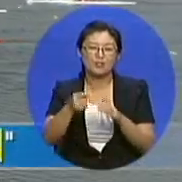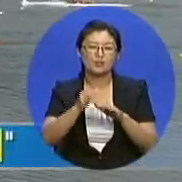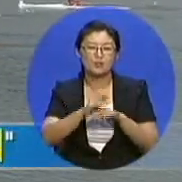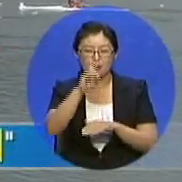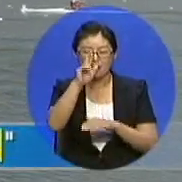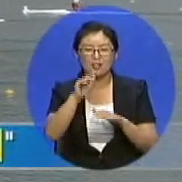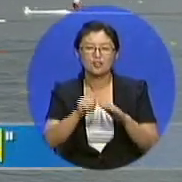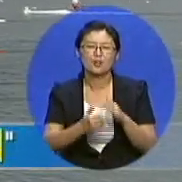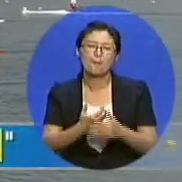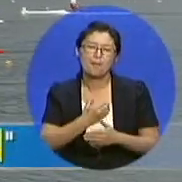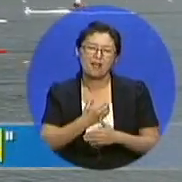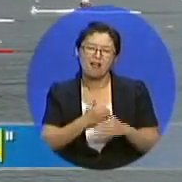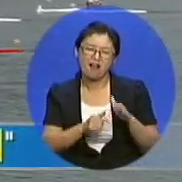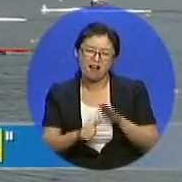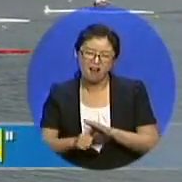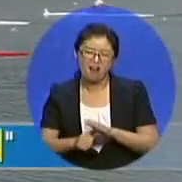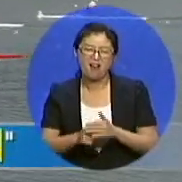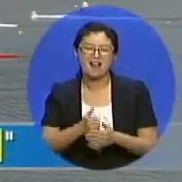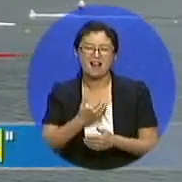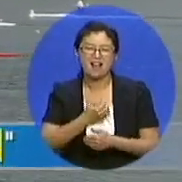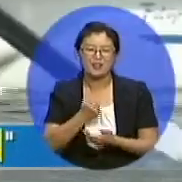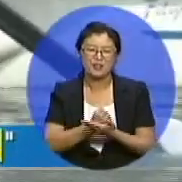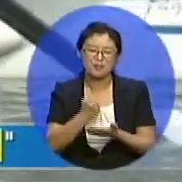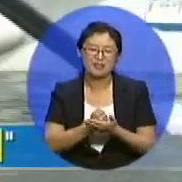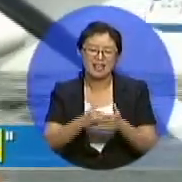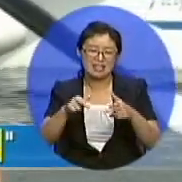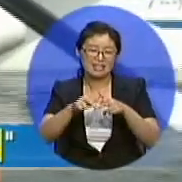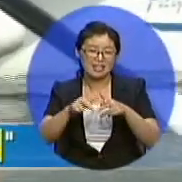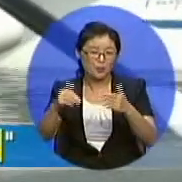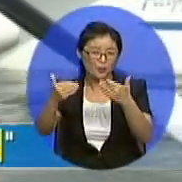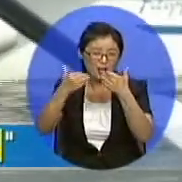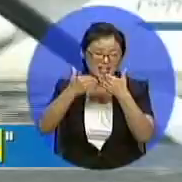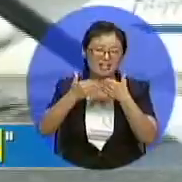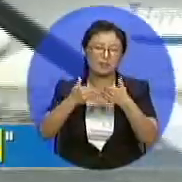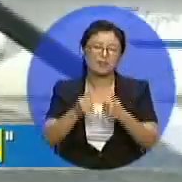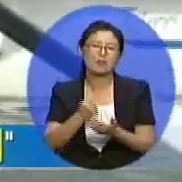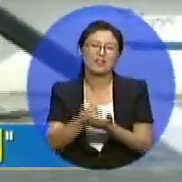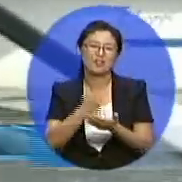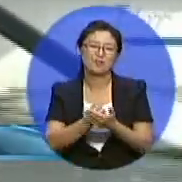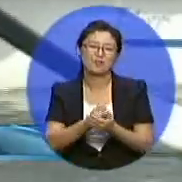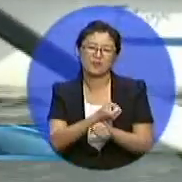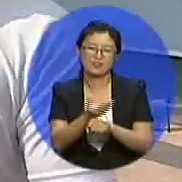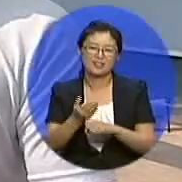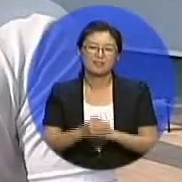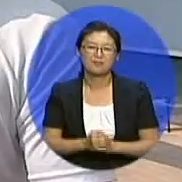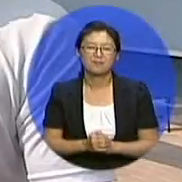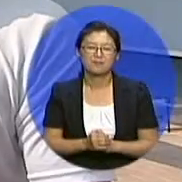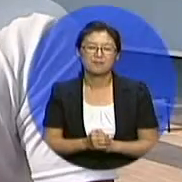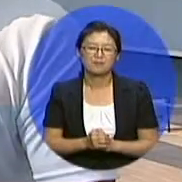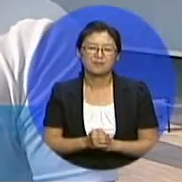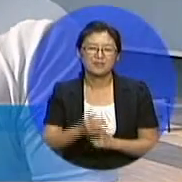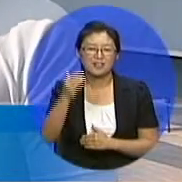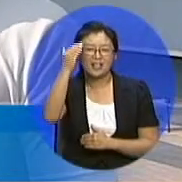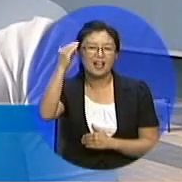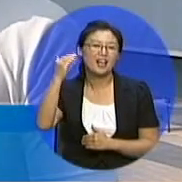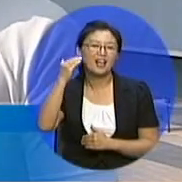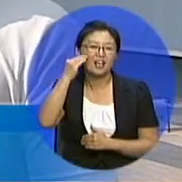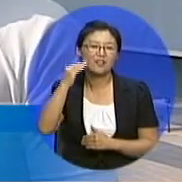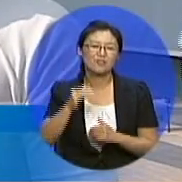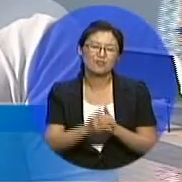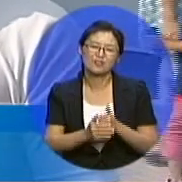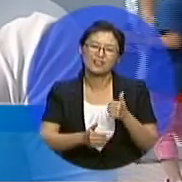놓친 메달과 더불어 장애인 조정에 관심이 쏠렸던 경기였던 만큼 아쉬움을 전했습니다. 한국에서